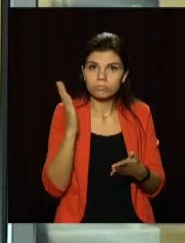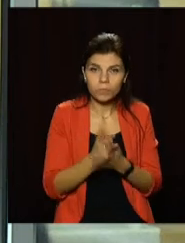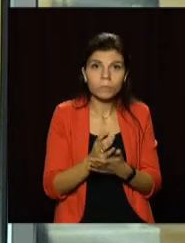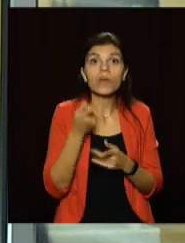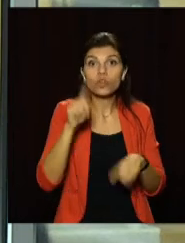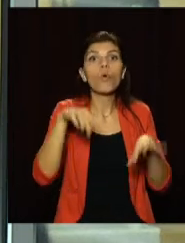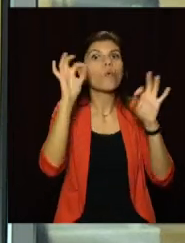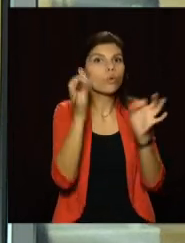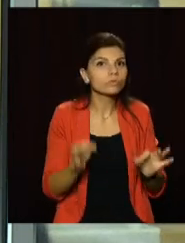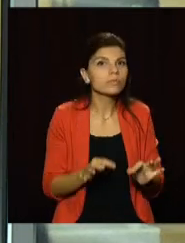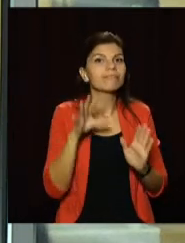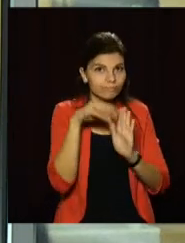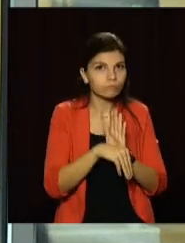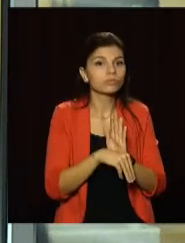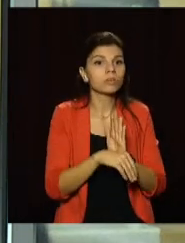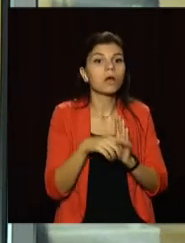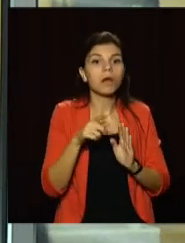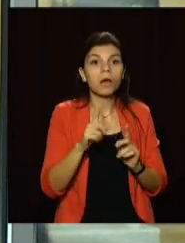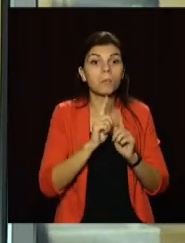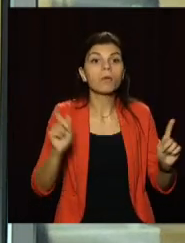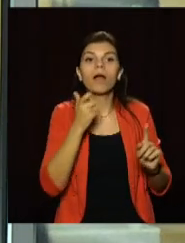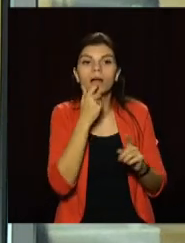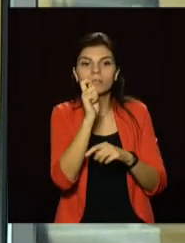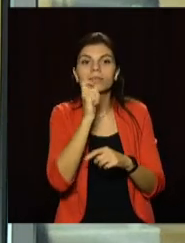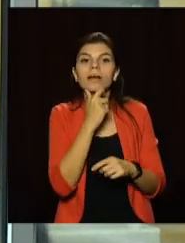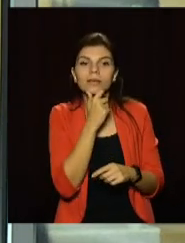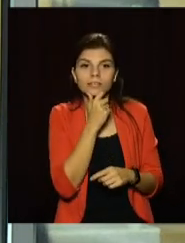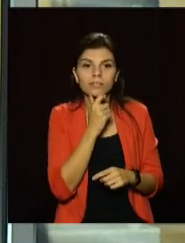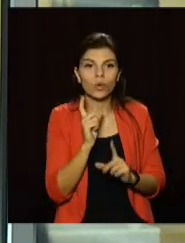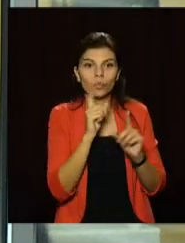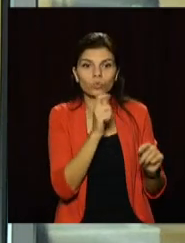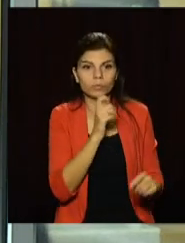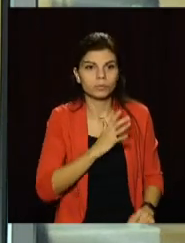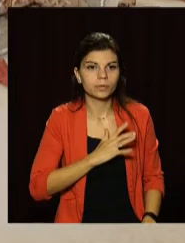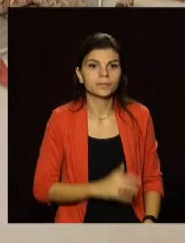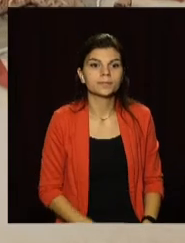навіть восени. Про унікальність нового комплексу знають більше наші журналісти.